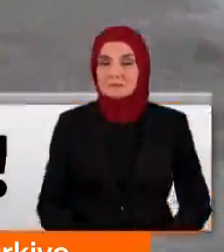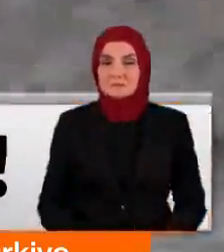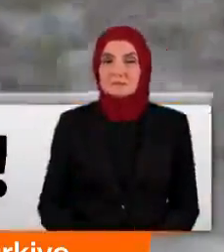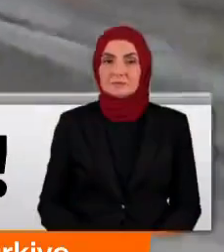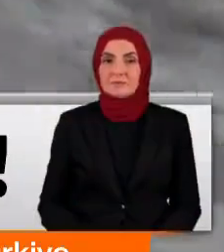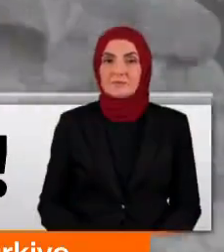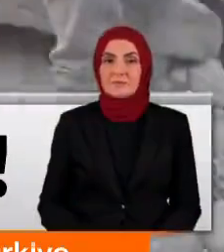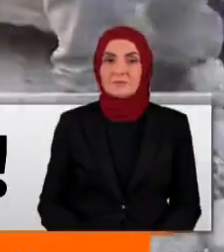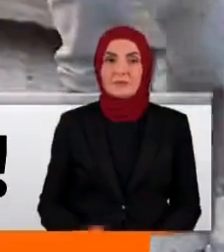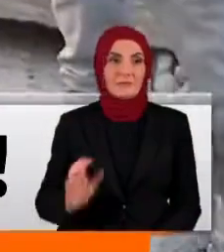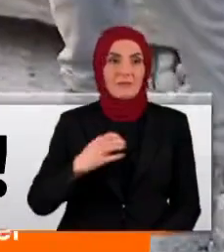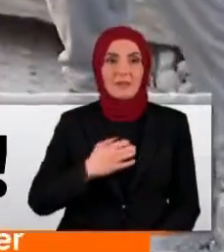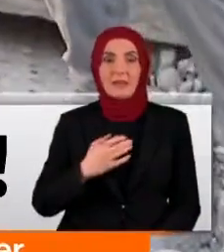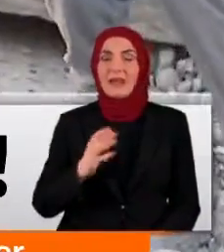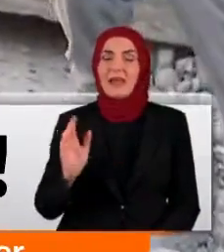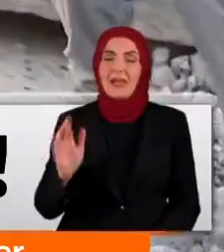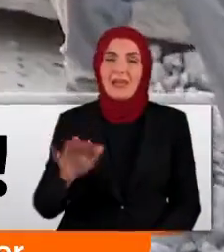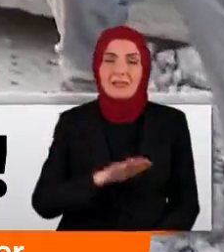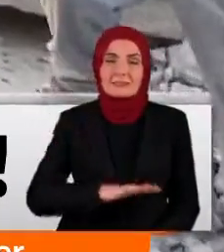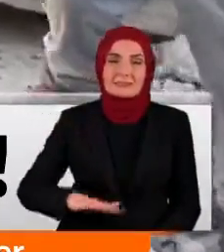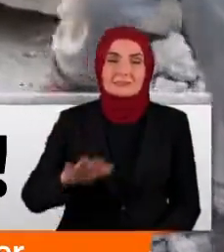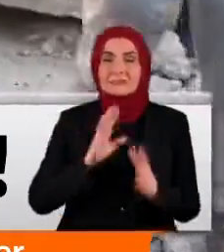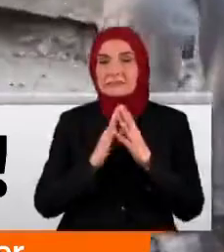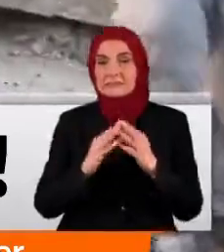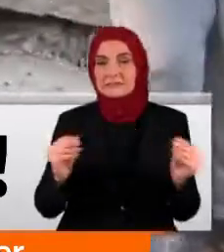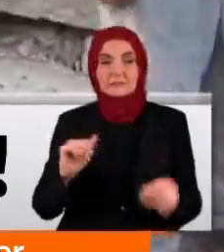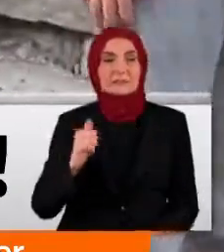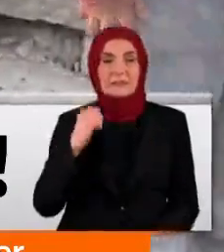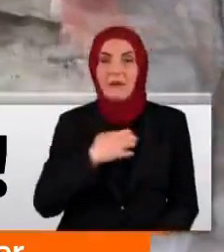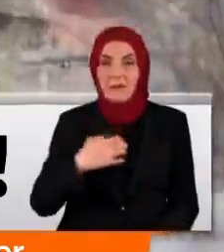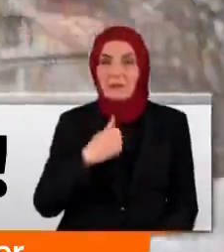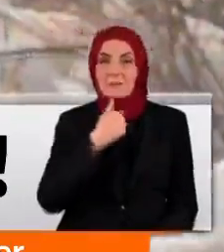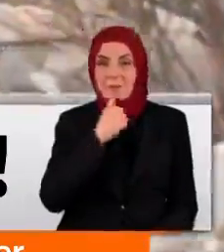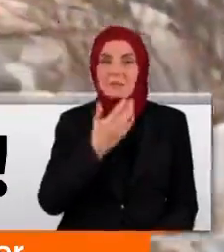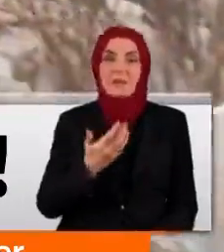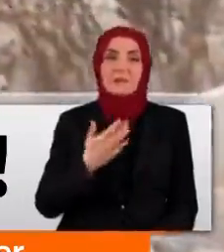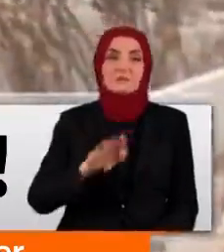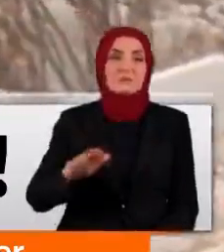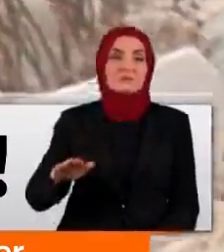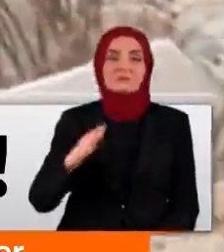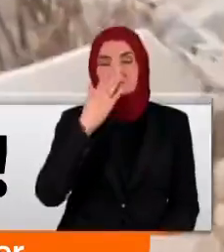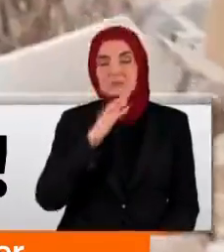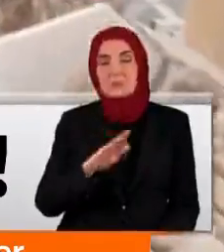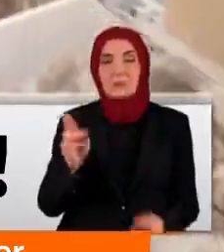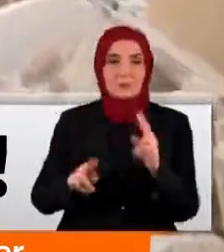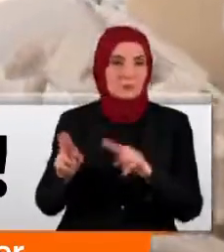Her şeylerini kaybettiler, geride ne anneleri kaldı, ne babaları, ne de çocukları.